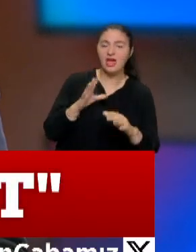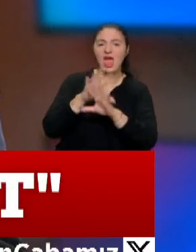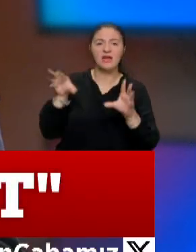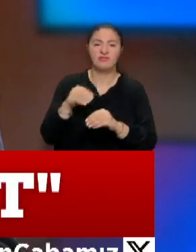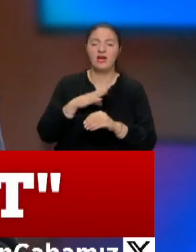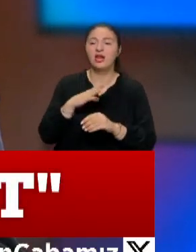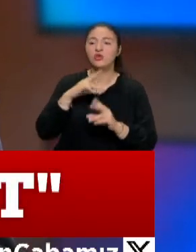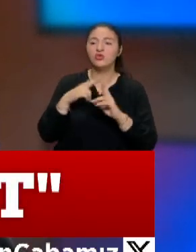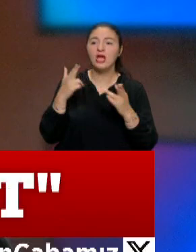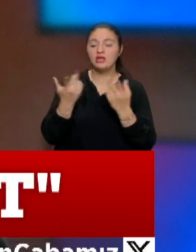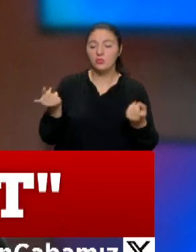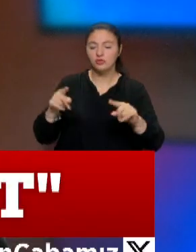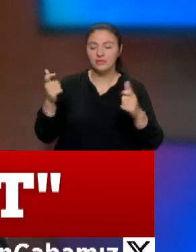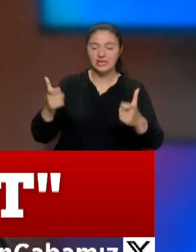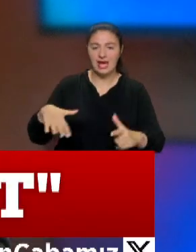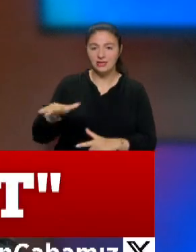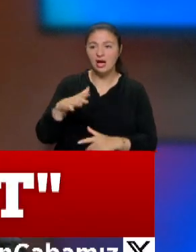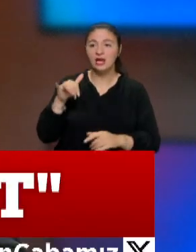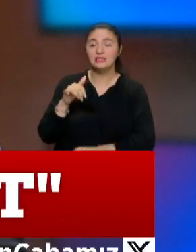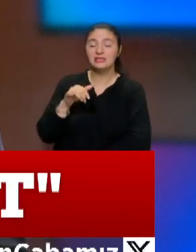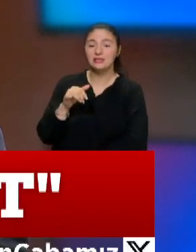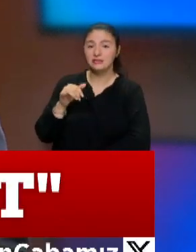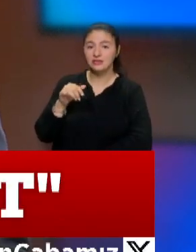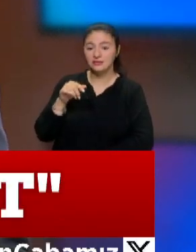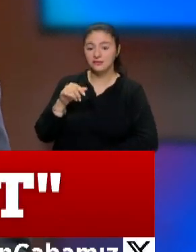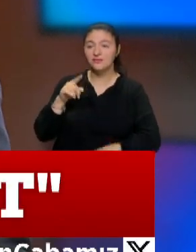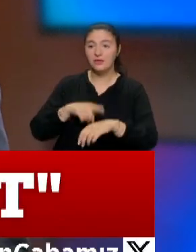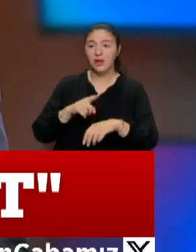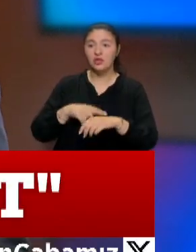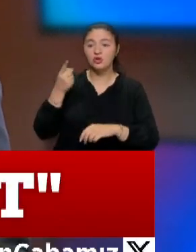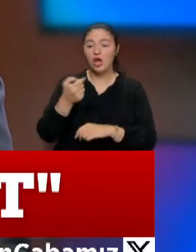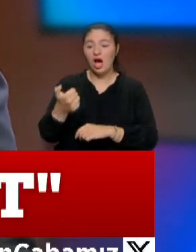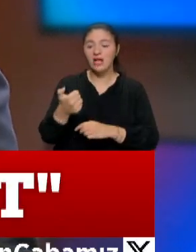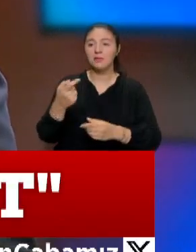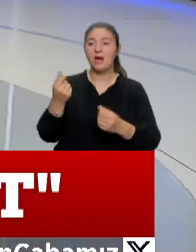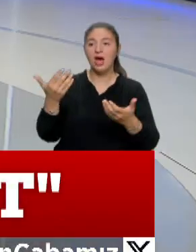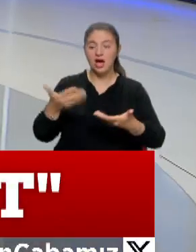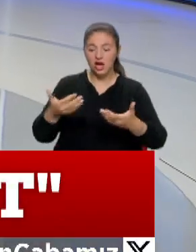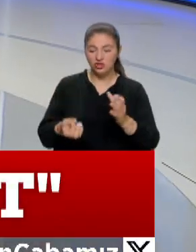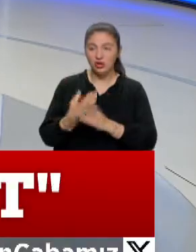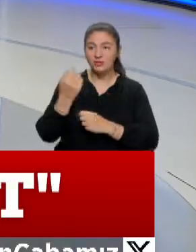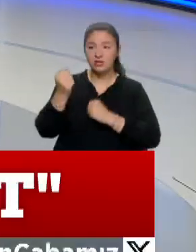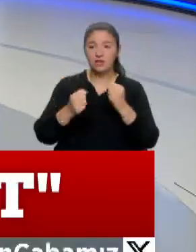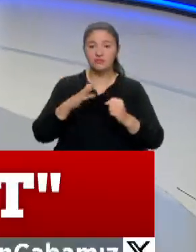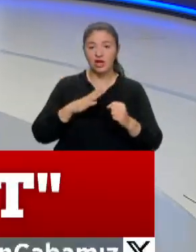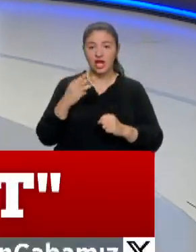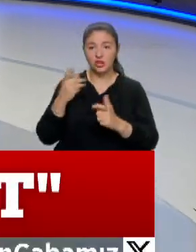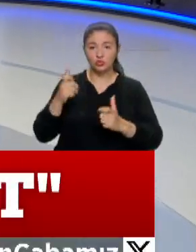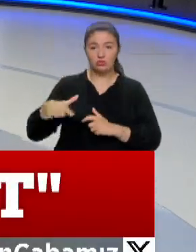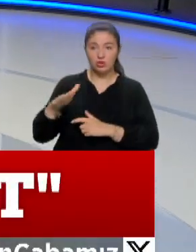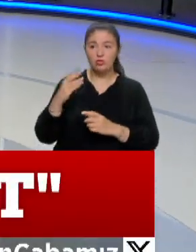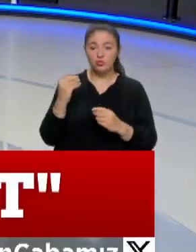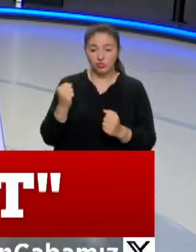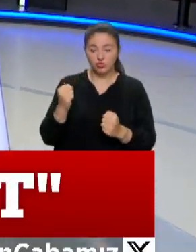dünyanın Aslında buluştuğu bir yer aynı zamanda Türkiye'nin yüzde altı Gayri safi milli hasılasını üreten Bir sanayimiz de var çok güçlü bir kent